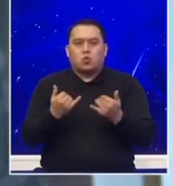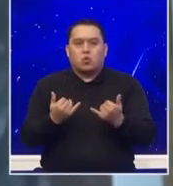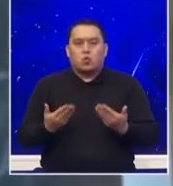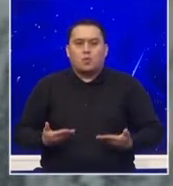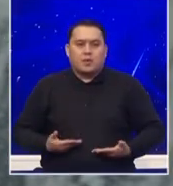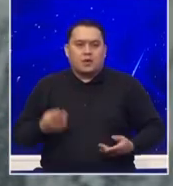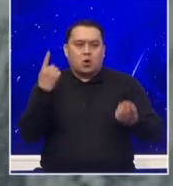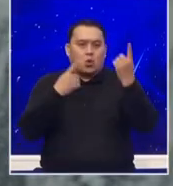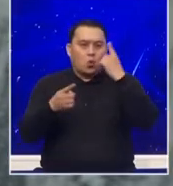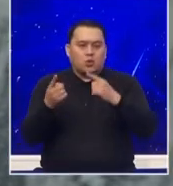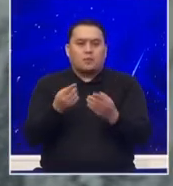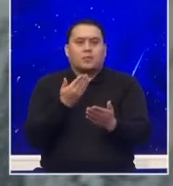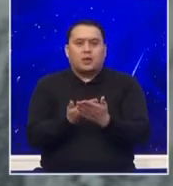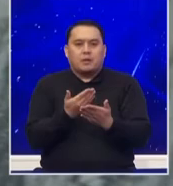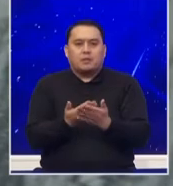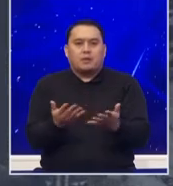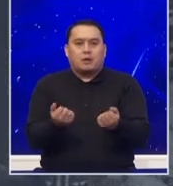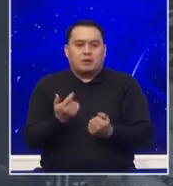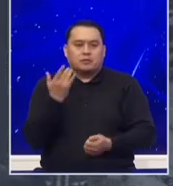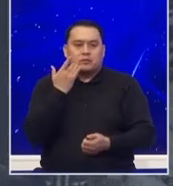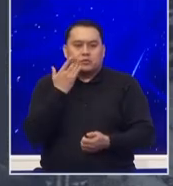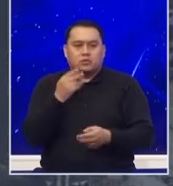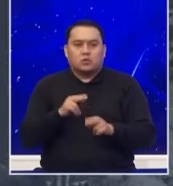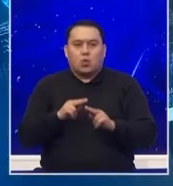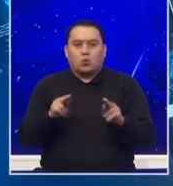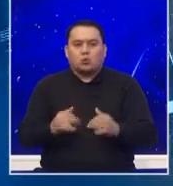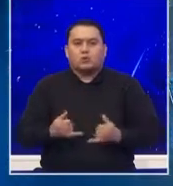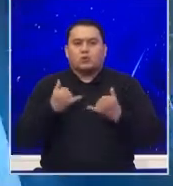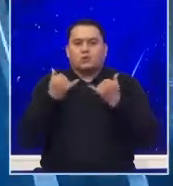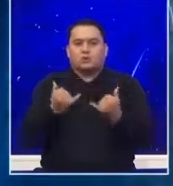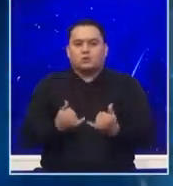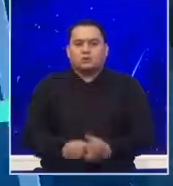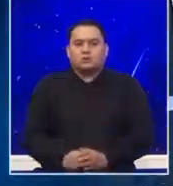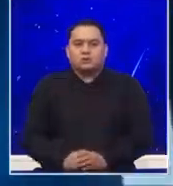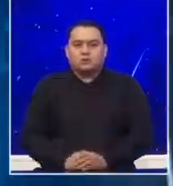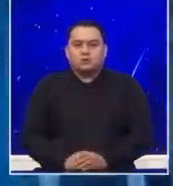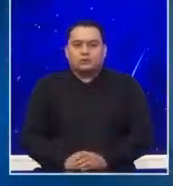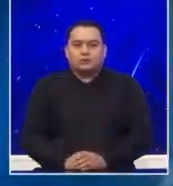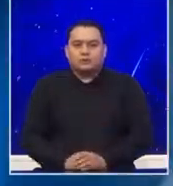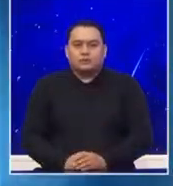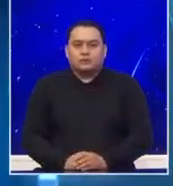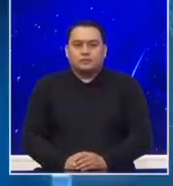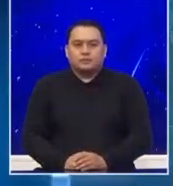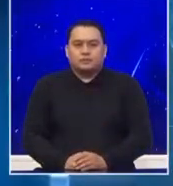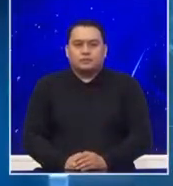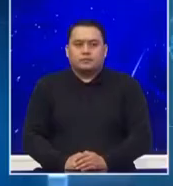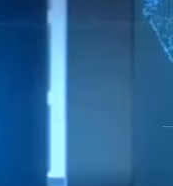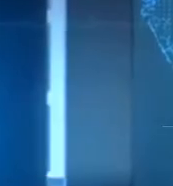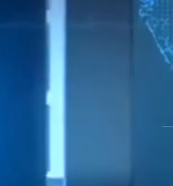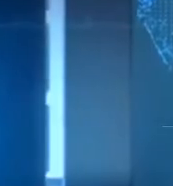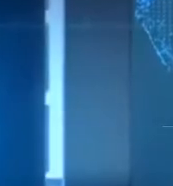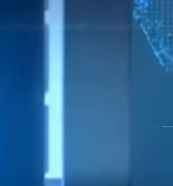өмірімен өнерінен өнеге алып, үнемі ұстаз тұтып отырады. Құрманжан Қасымжалұлы, Аманжол Жомартұлы,